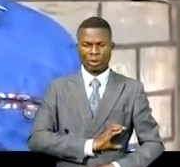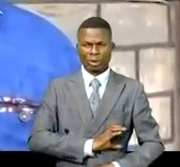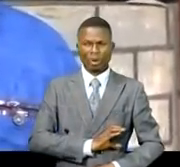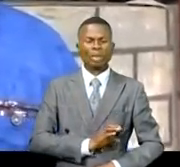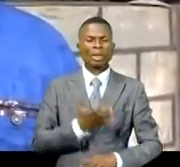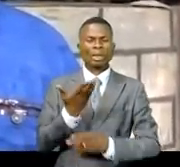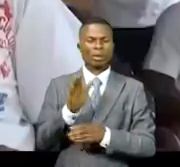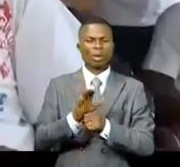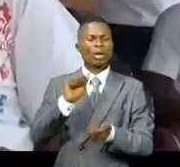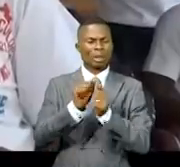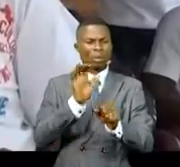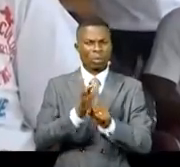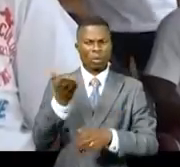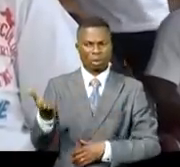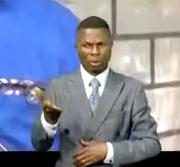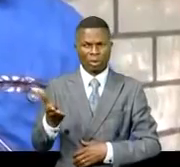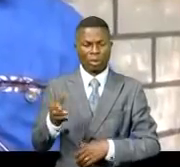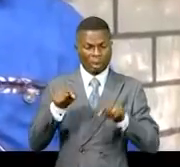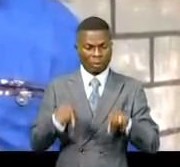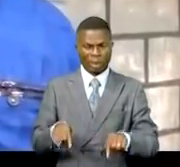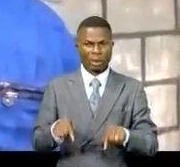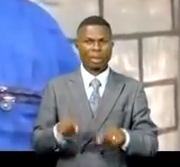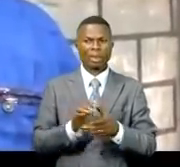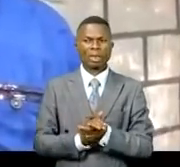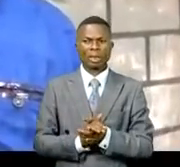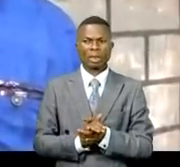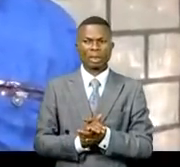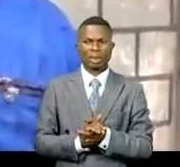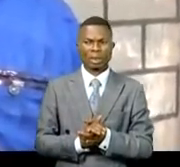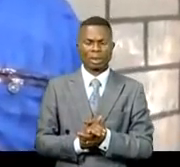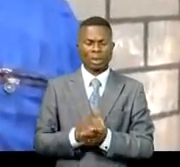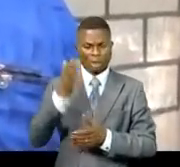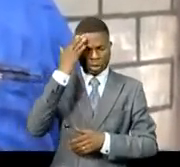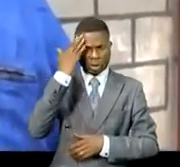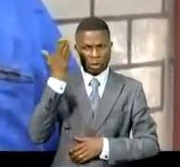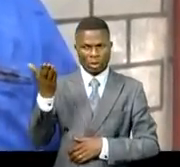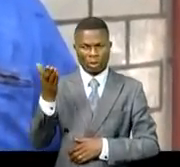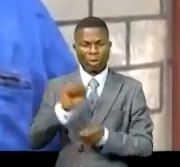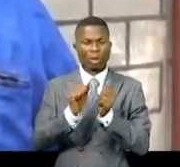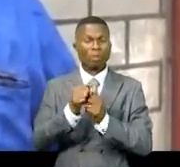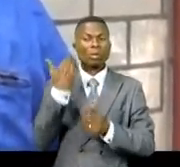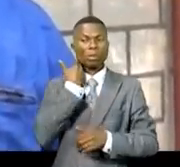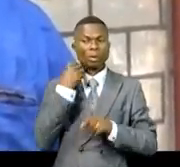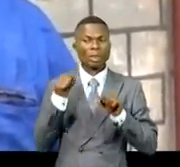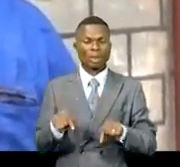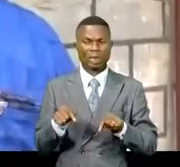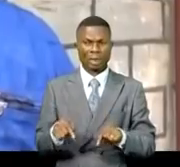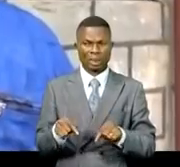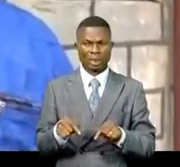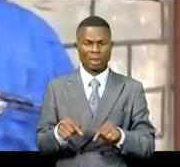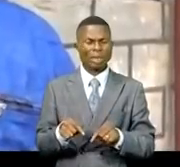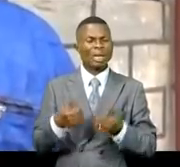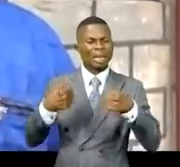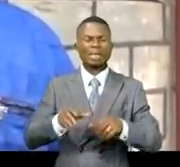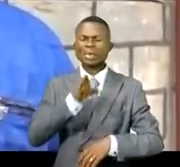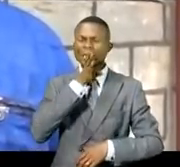Il y a des problèmes ces derniers moments, c'est puisqu'on arrive à découvrir des cas de tuberculose multi-résistants. Ce sont des